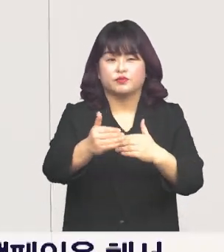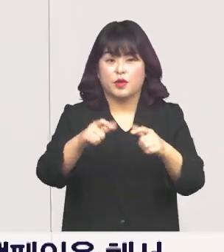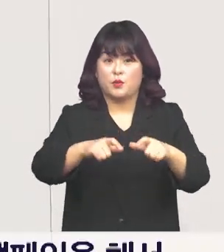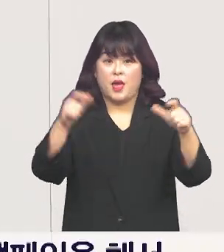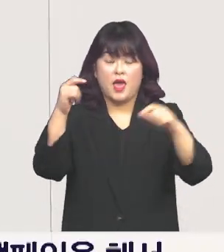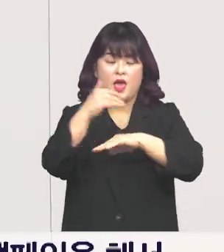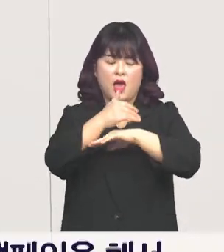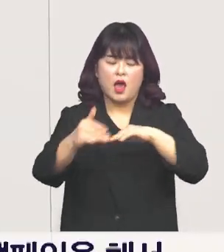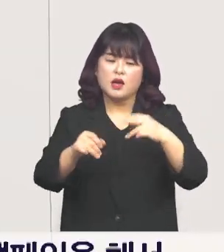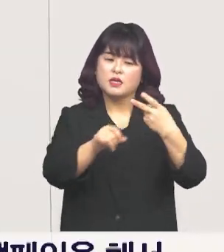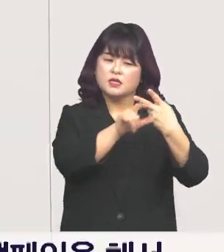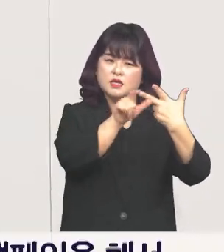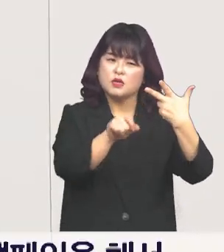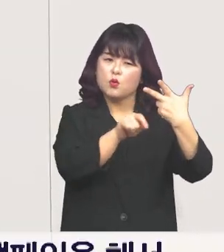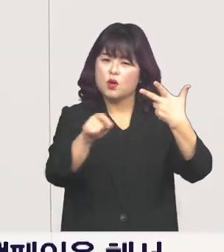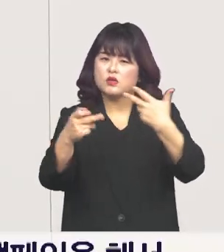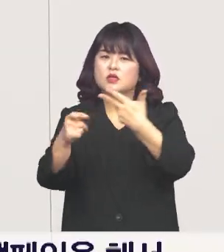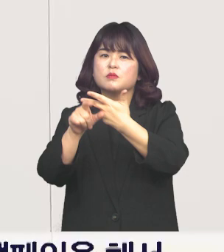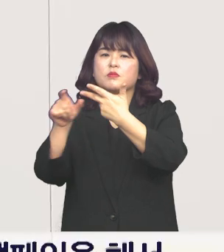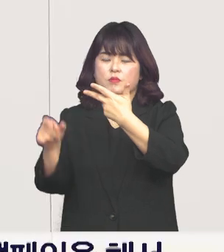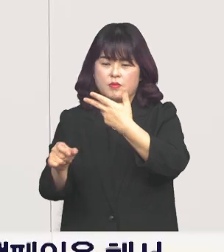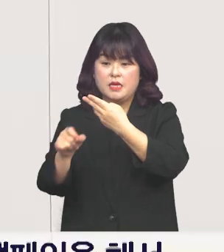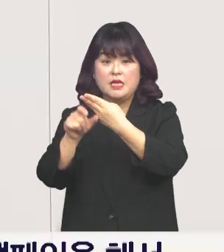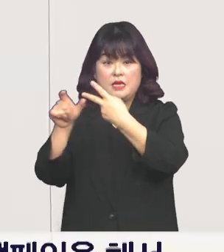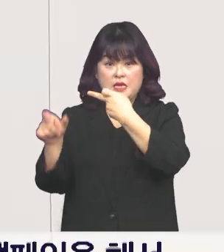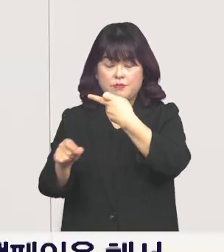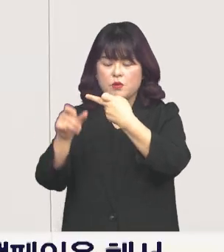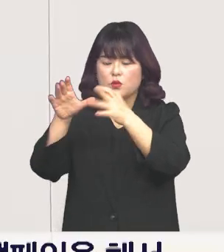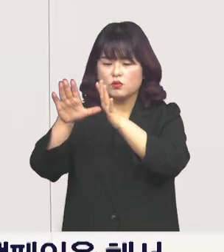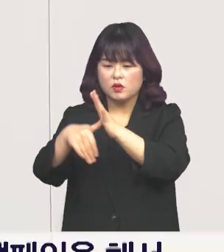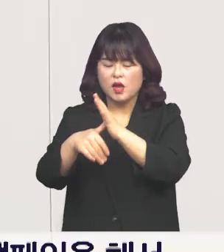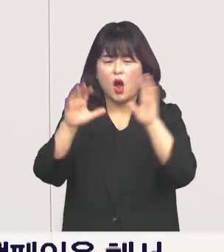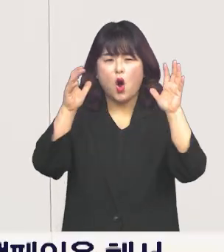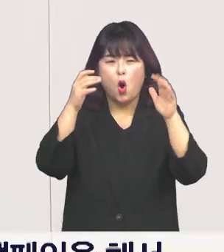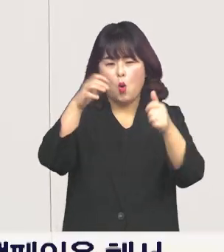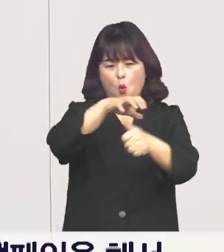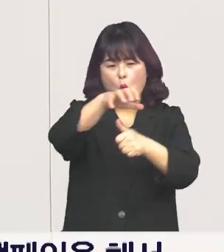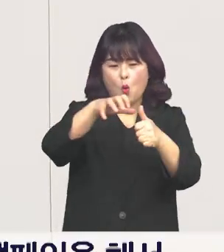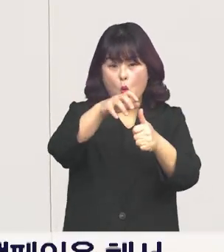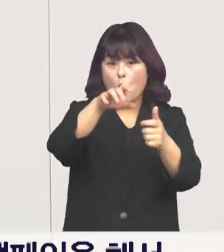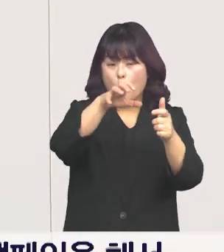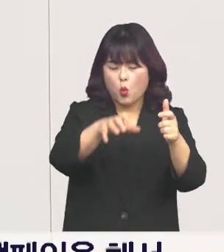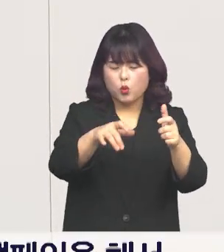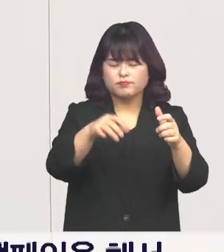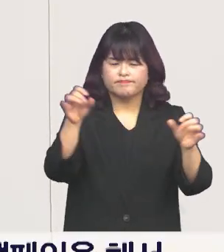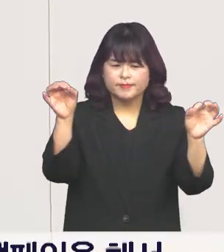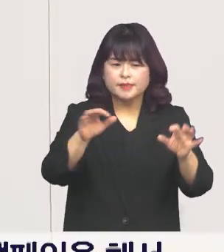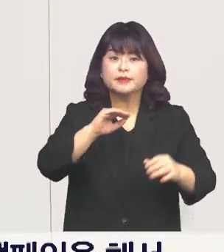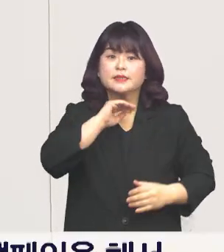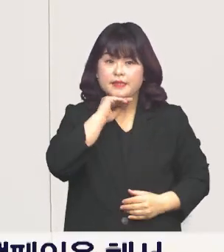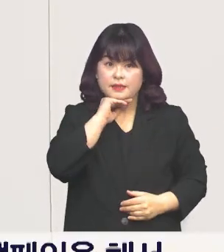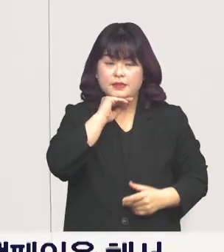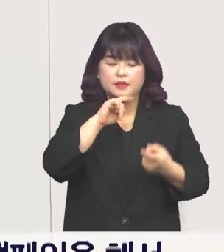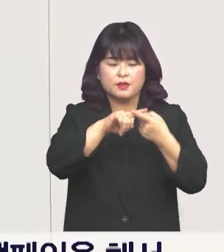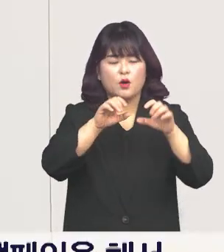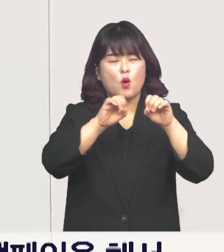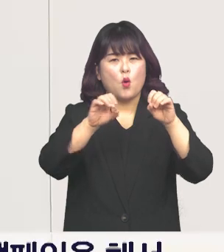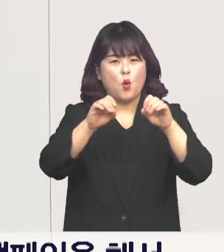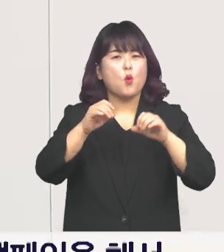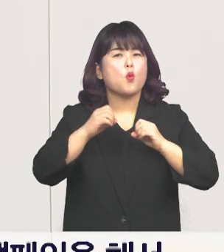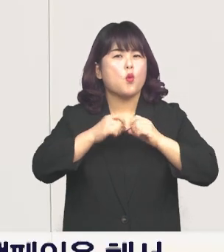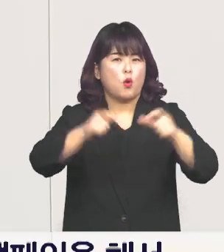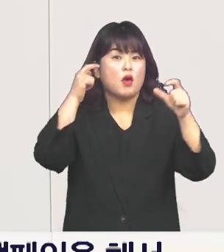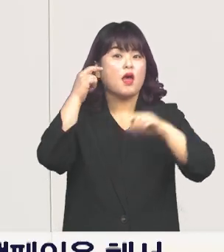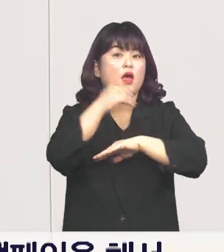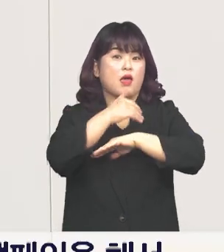텐데요. 나아가서 올 하반기에는 어린이 보호구역 전부 일시정지 표지판도 설치하고